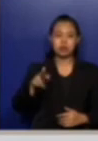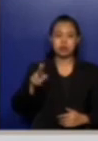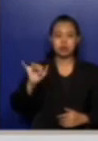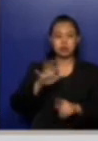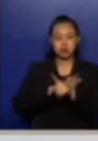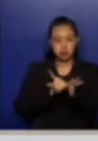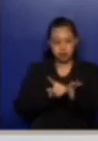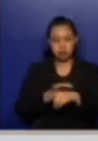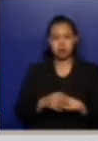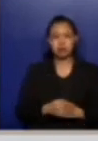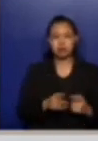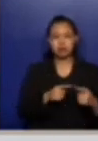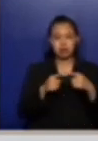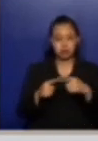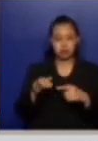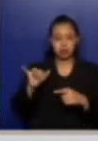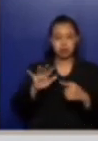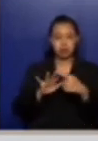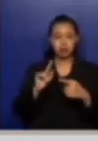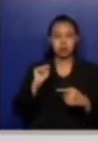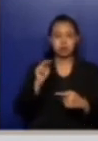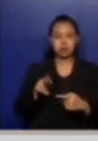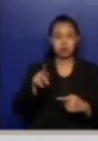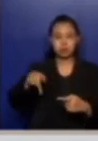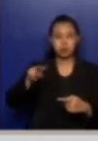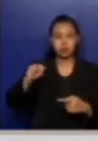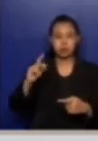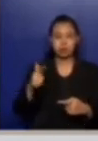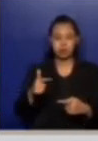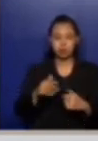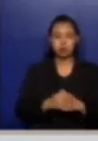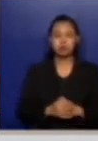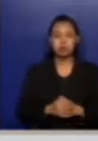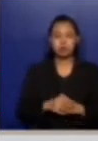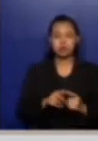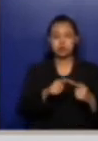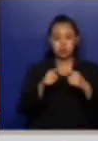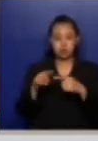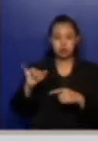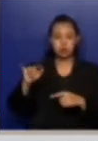ยงยุทธคุณยุทธพงศ์ชรัสเถียรแล้วก็จะเป็นคุณยงยุทธสวนบุตรนะครับ